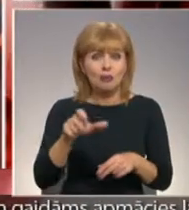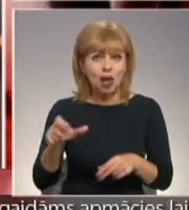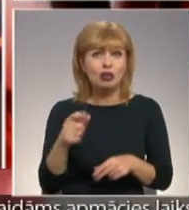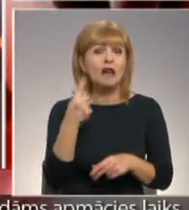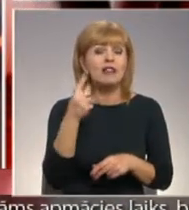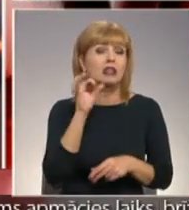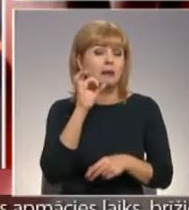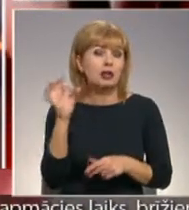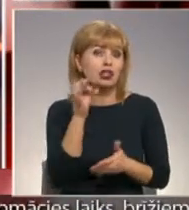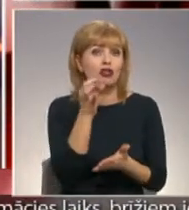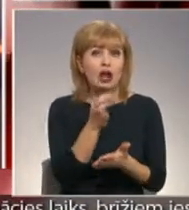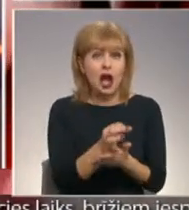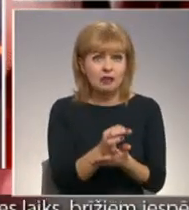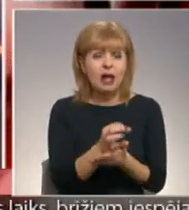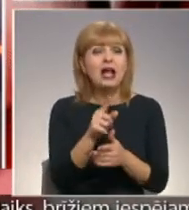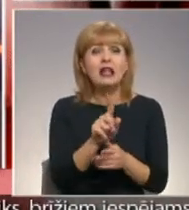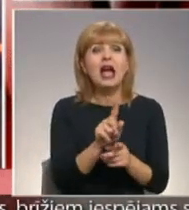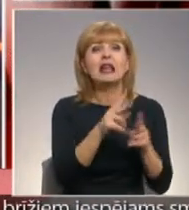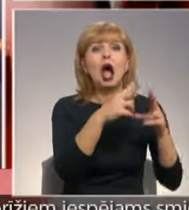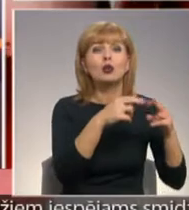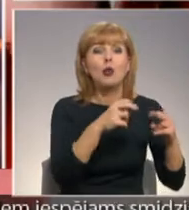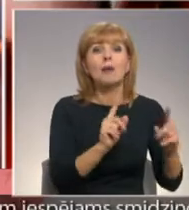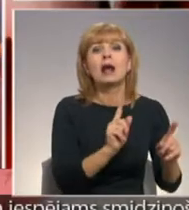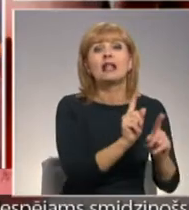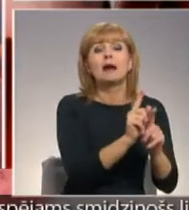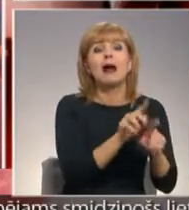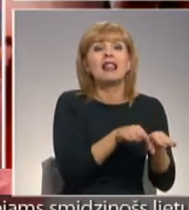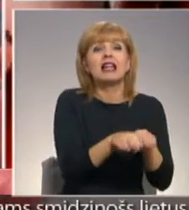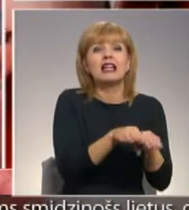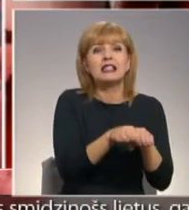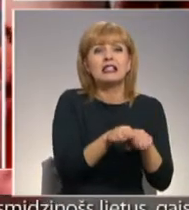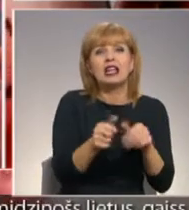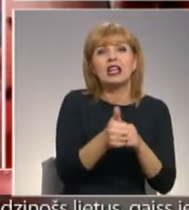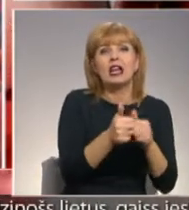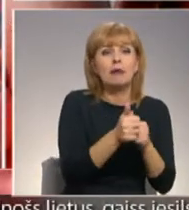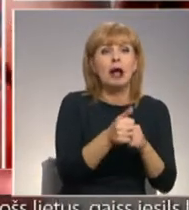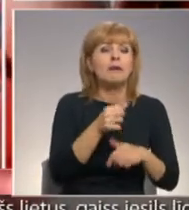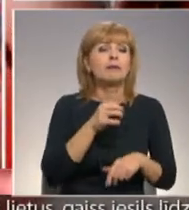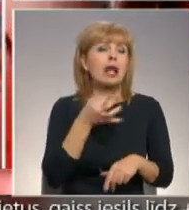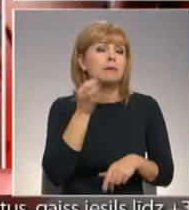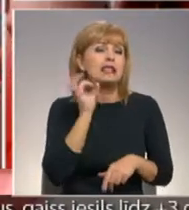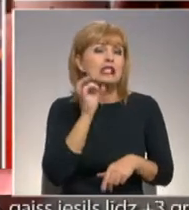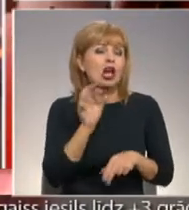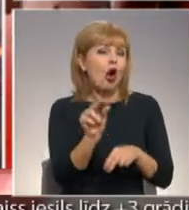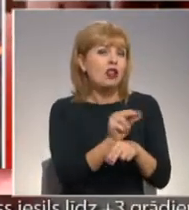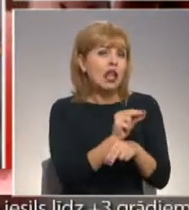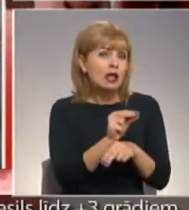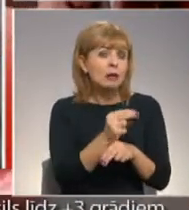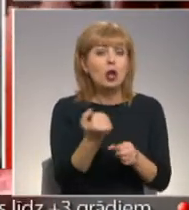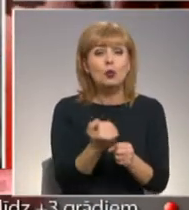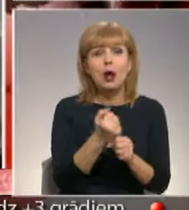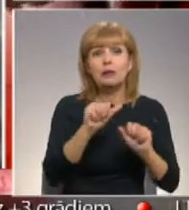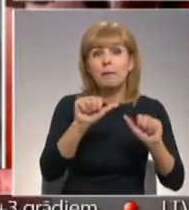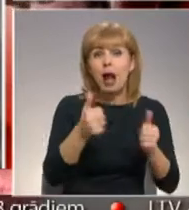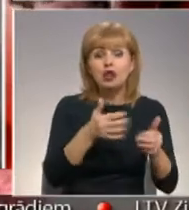brīnišķīga atbilde ir, tā ir nometne, kurā viņi tiekas ar sev līdzīgiem, tiekas ar psihoterapeitiem, nodarbojas ar mākslu un caur